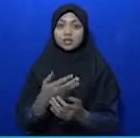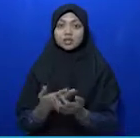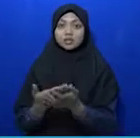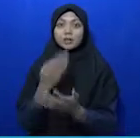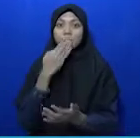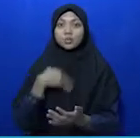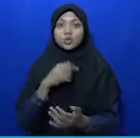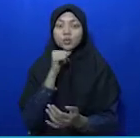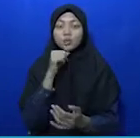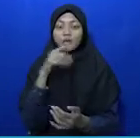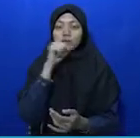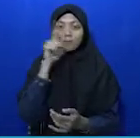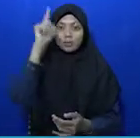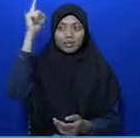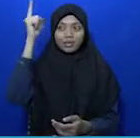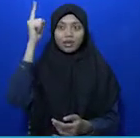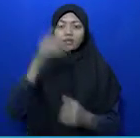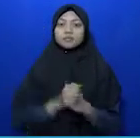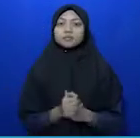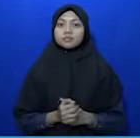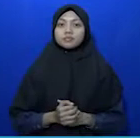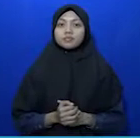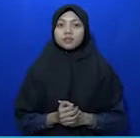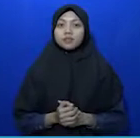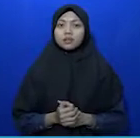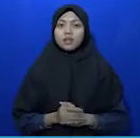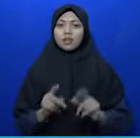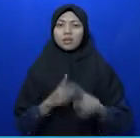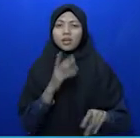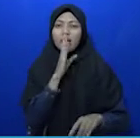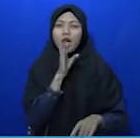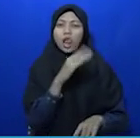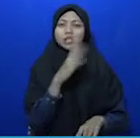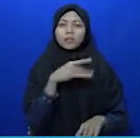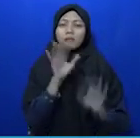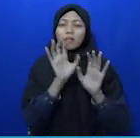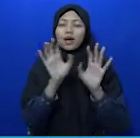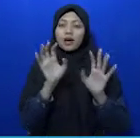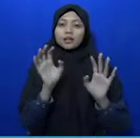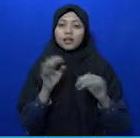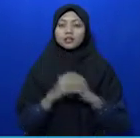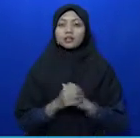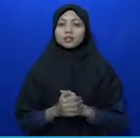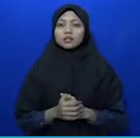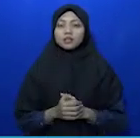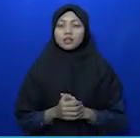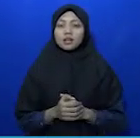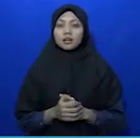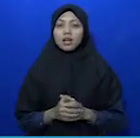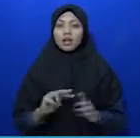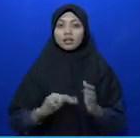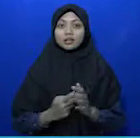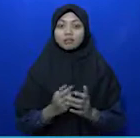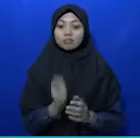yang dapat secara bertahap tadi. Nah, tapi dengan berbagai alasan pemerintah bisa membeli, kemudian yang membeli